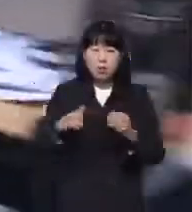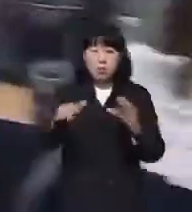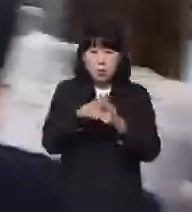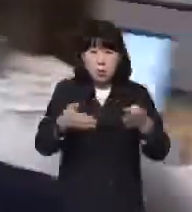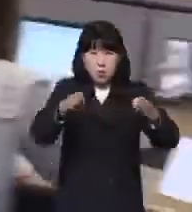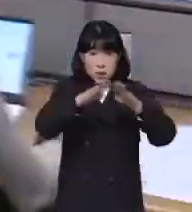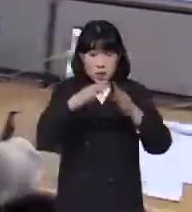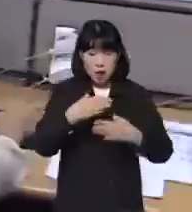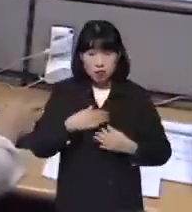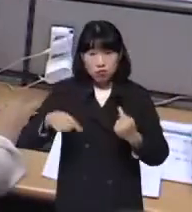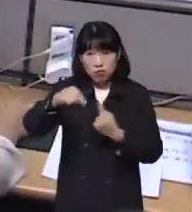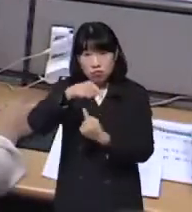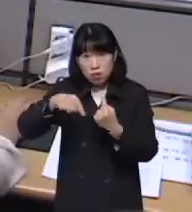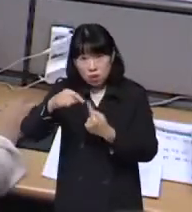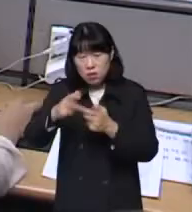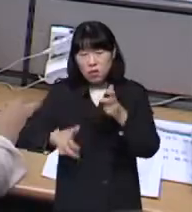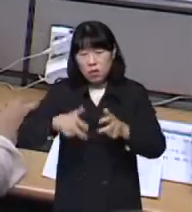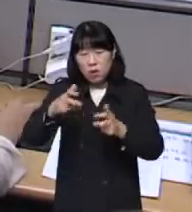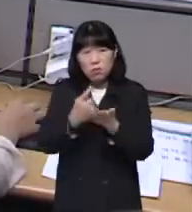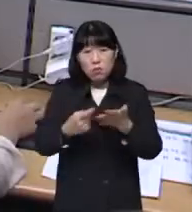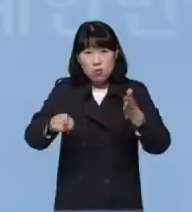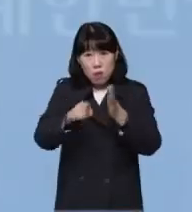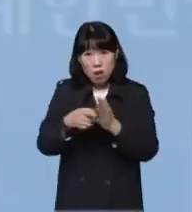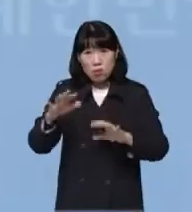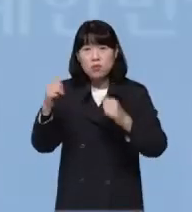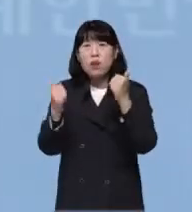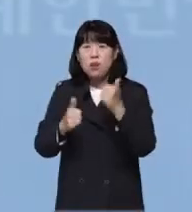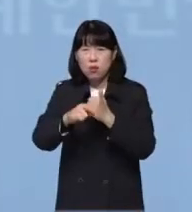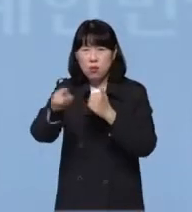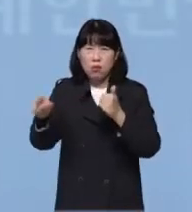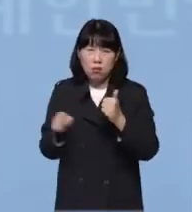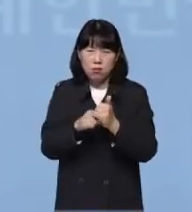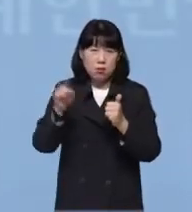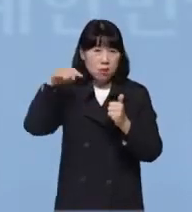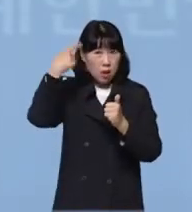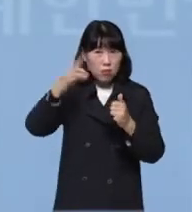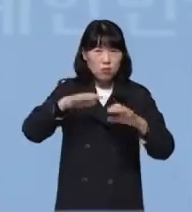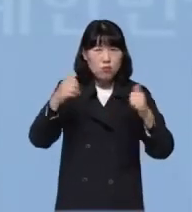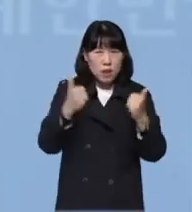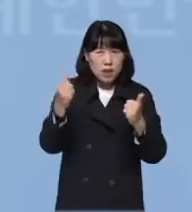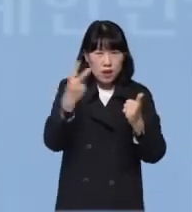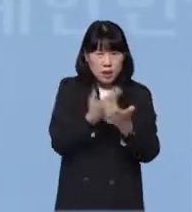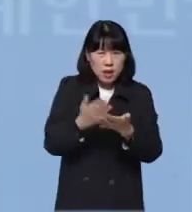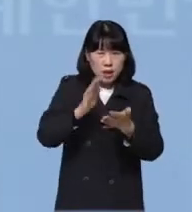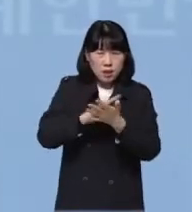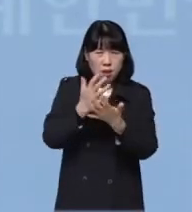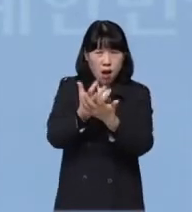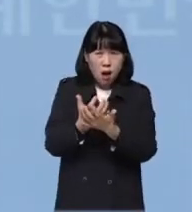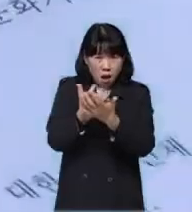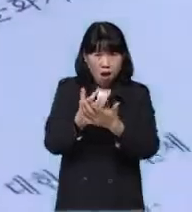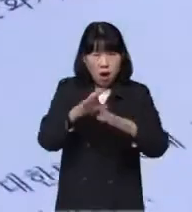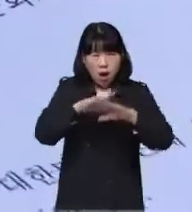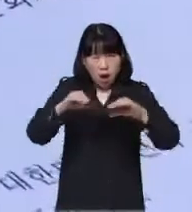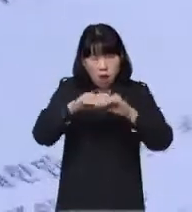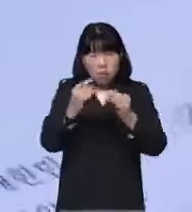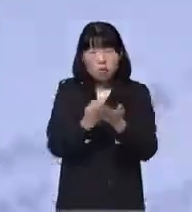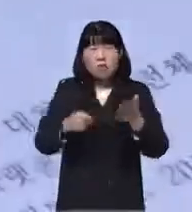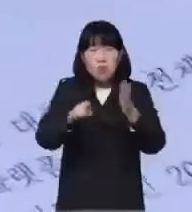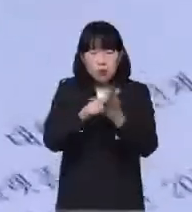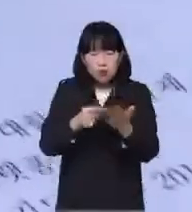운영과 사업을 위해 지역 국회의원을 중심으로 다음 국회에서 다시 개정안 처리를 추진하고 있지만